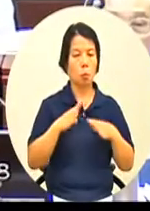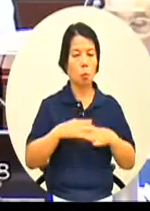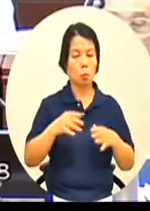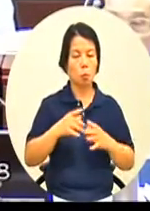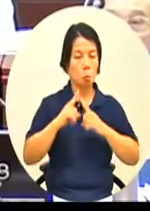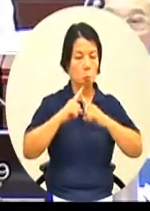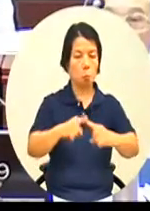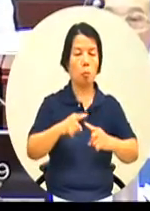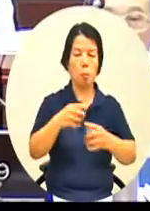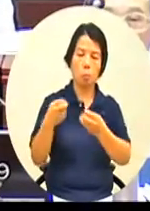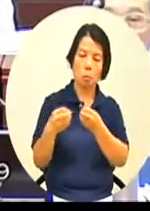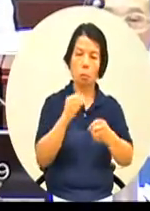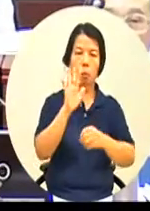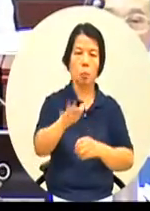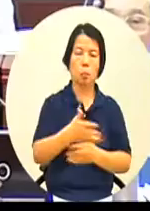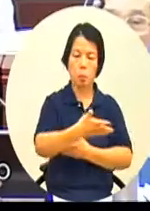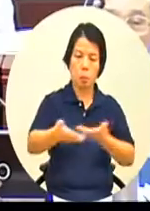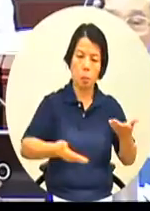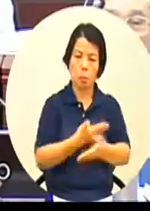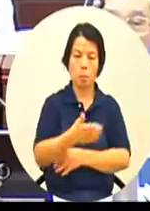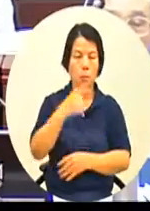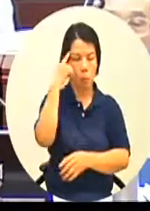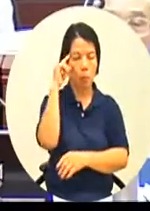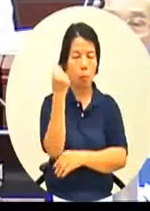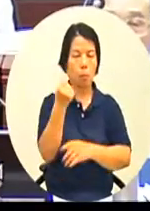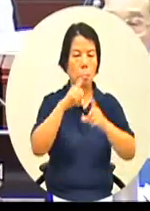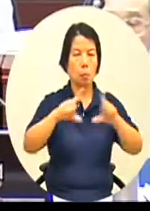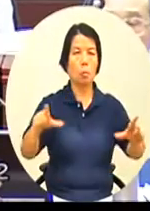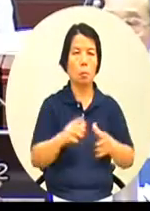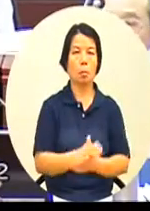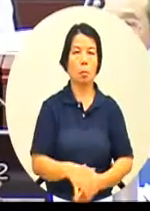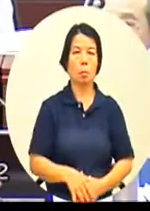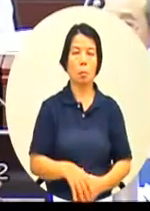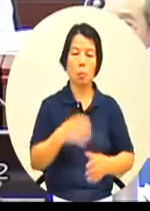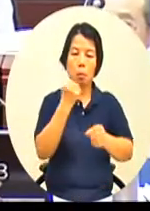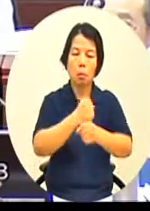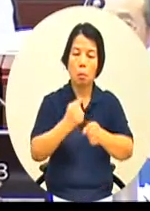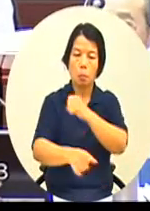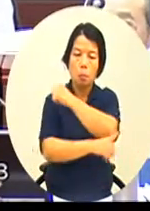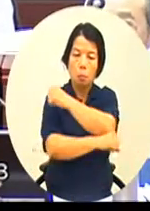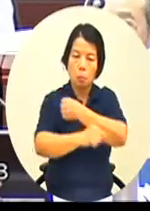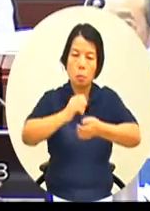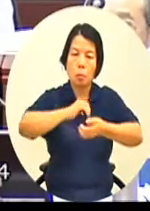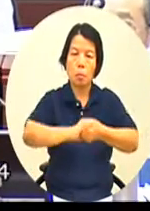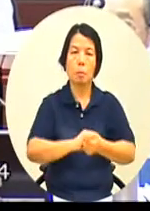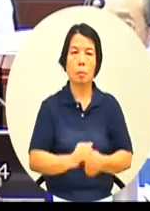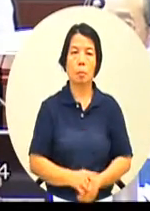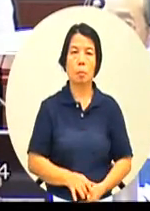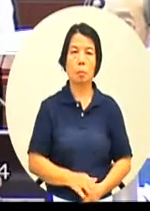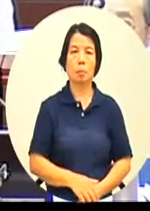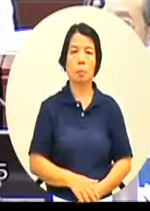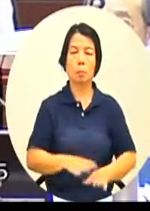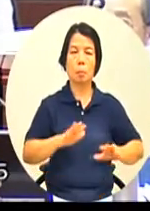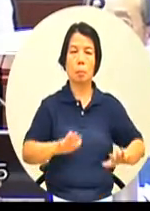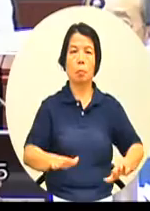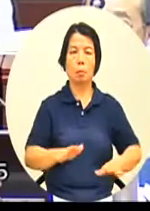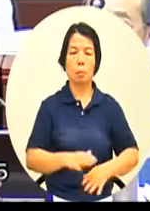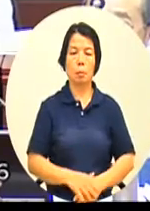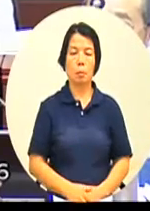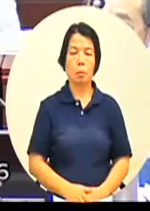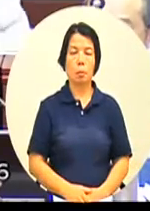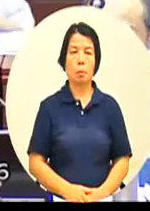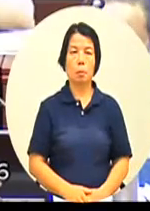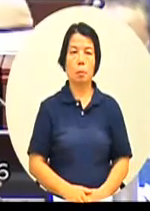论，所以那个互动的意义是很大的。但是如果要来做一个最后的决策呢？恐怕目前这个直接